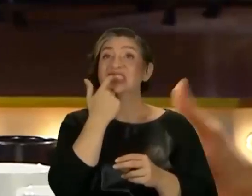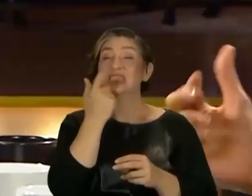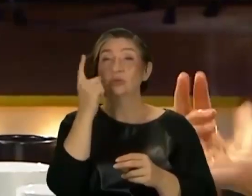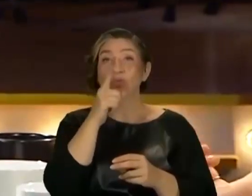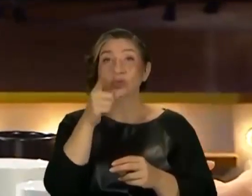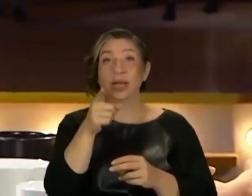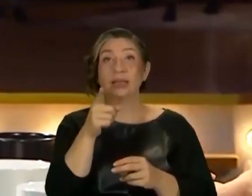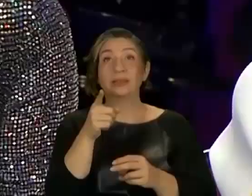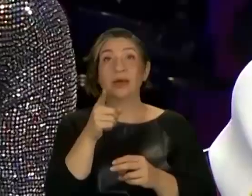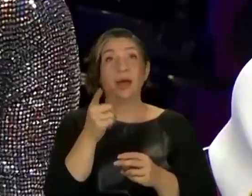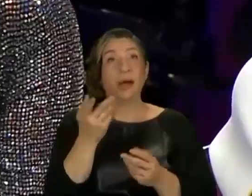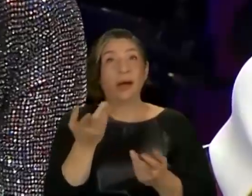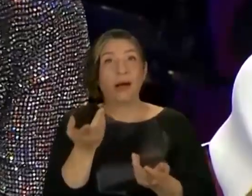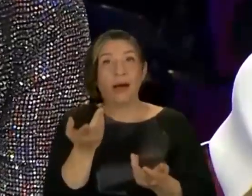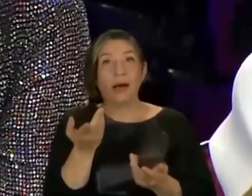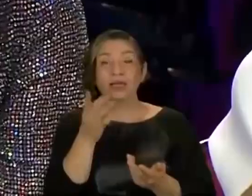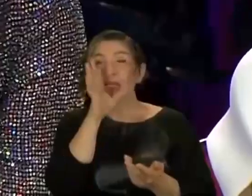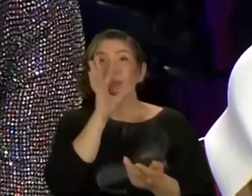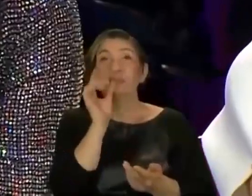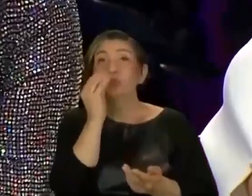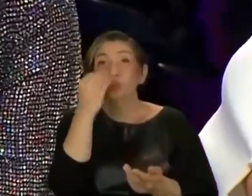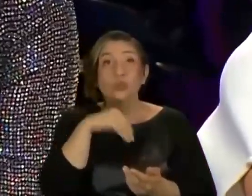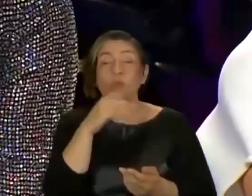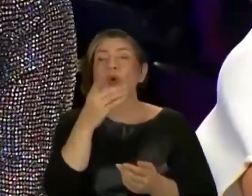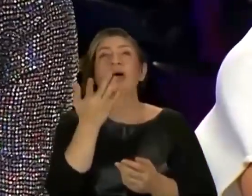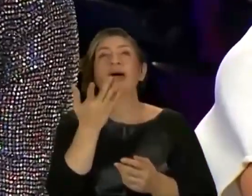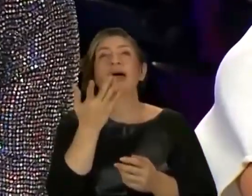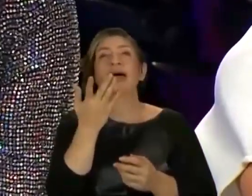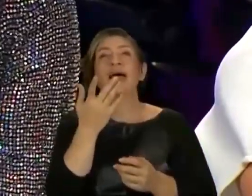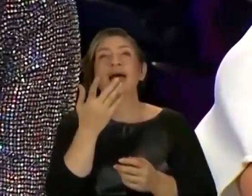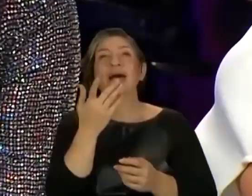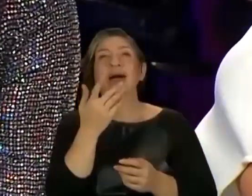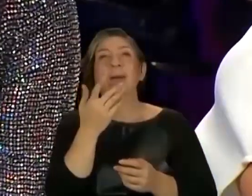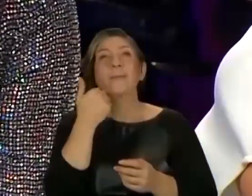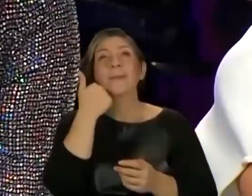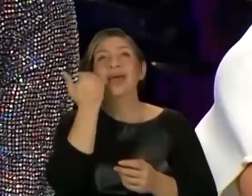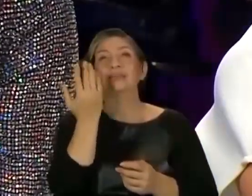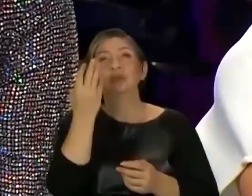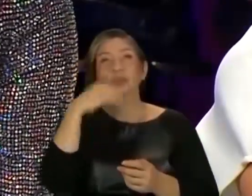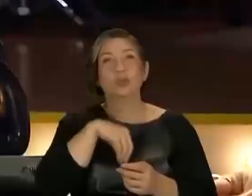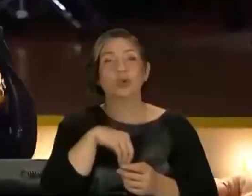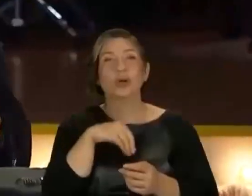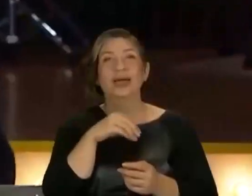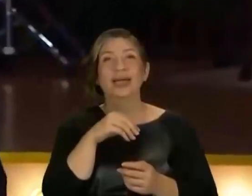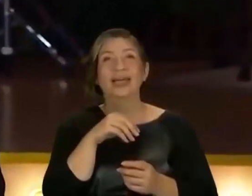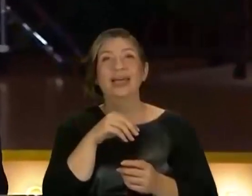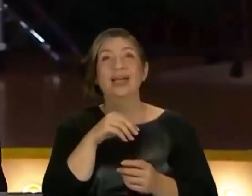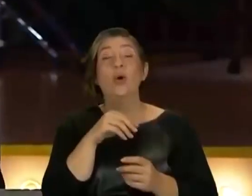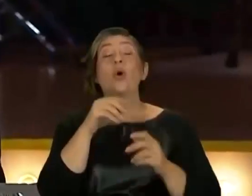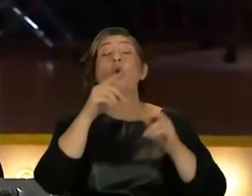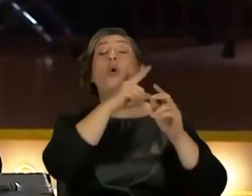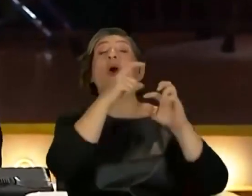Dişlerin yüzünden. Hayır yutulabiliyor. Hangi kim yutuyor? O neydi o kelime? Beyaz yutuyor. R'leri yutuyor. Beyaz